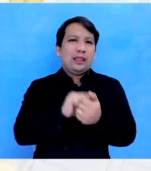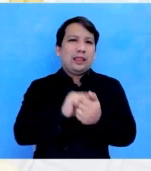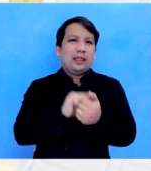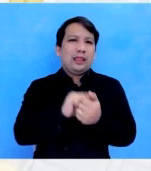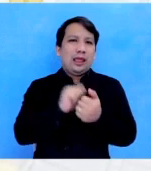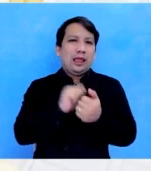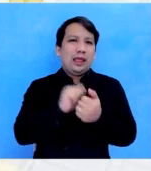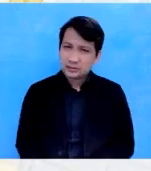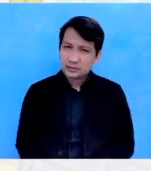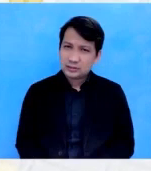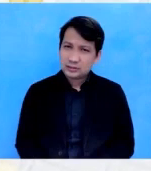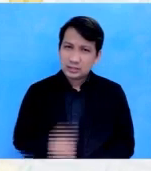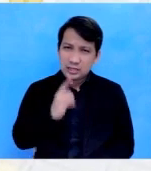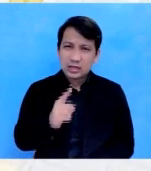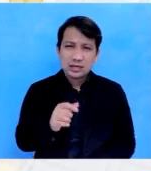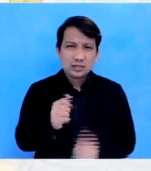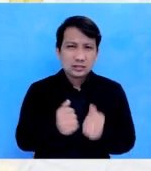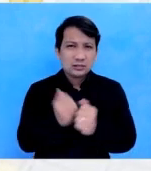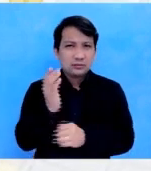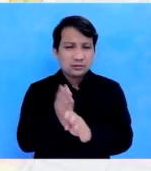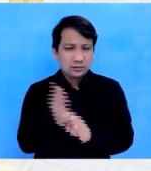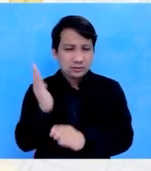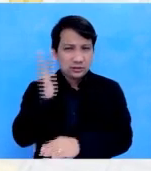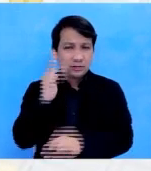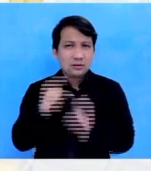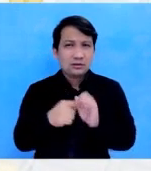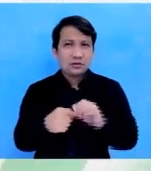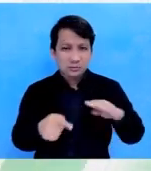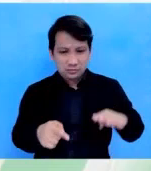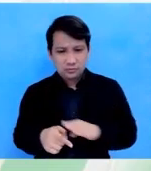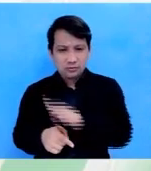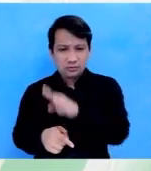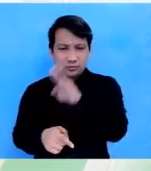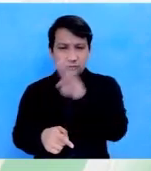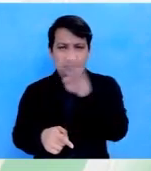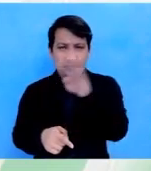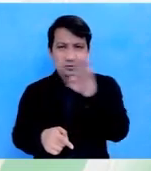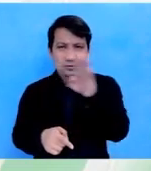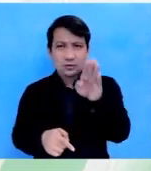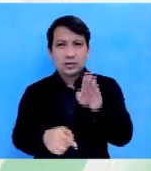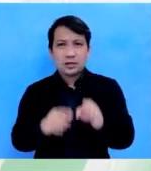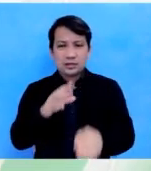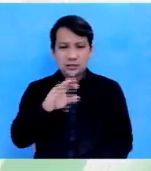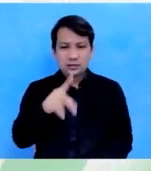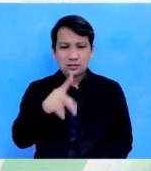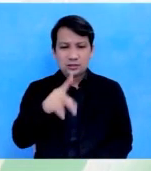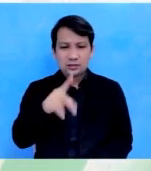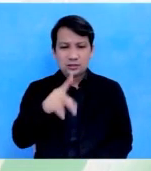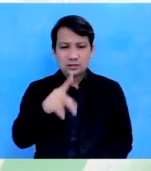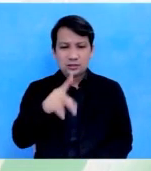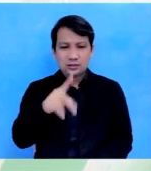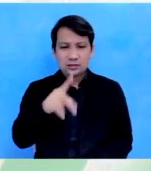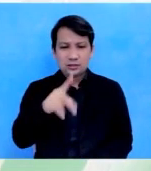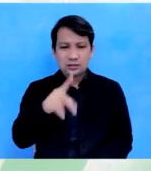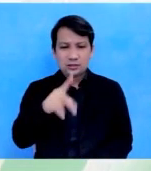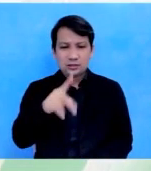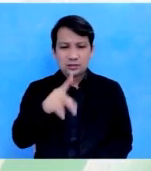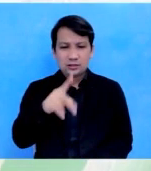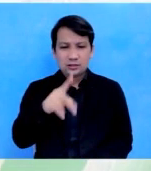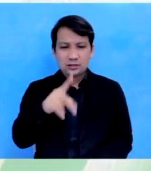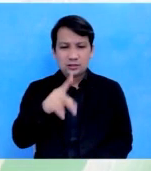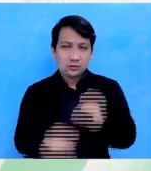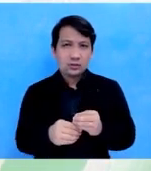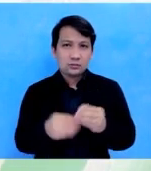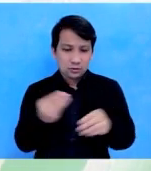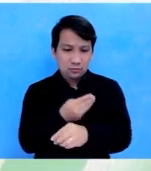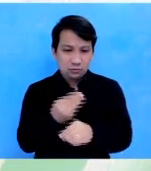mga ito sa Captain Henry Javier papunta sa Danny Flores Street. Habang ang mga modern jeepney at UV Express sa Doña Julia